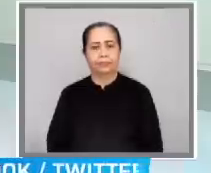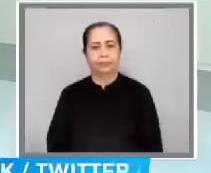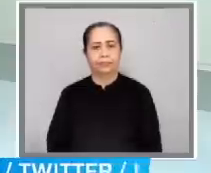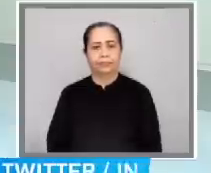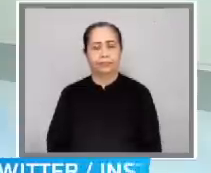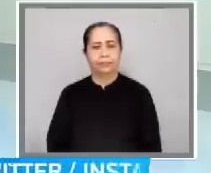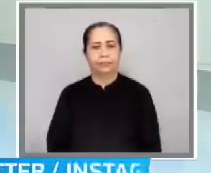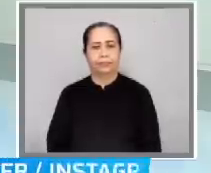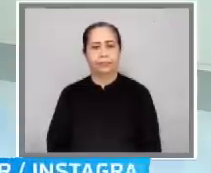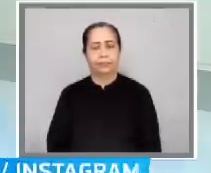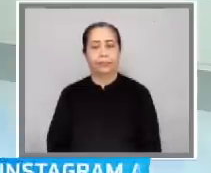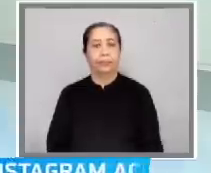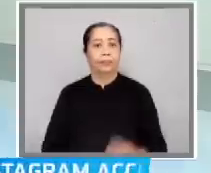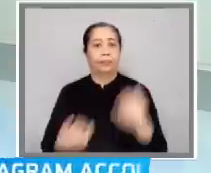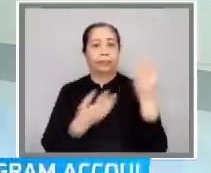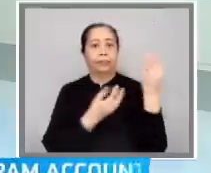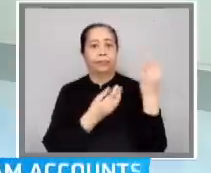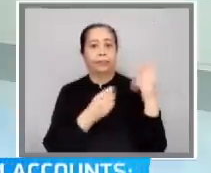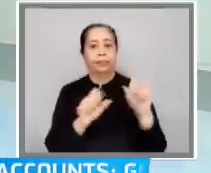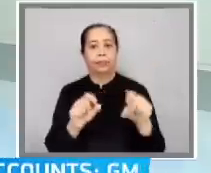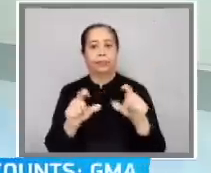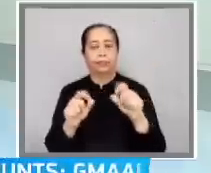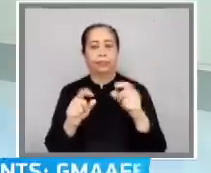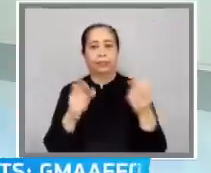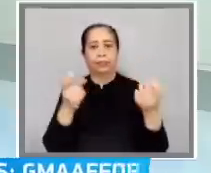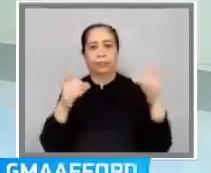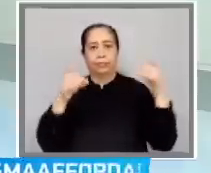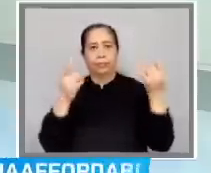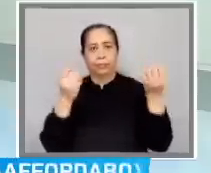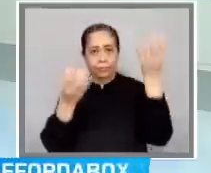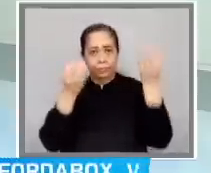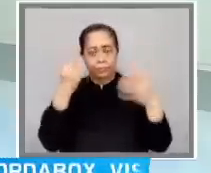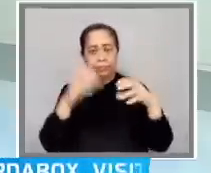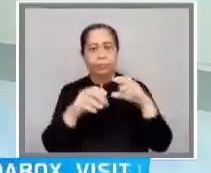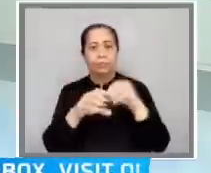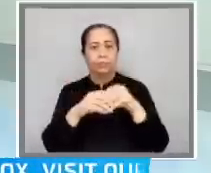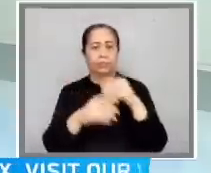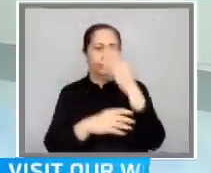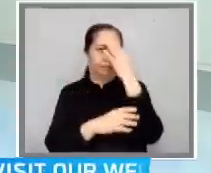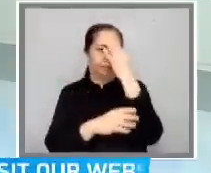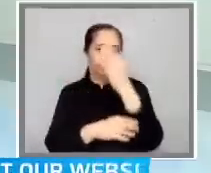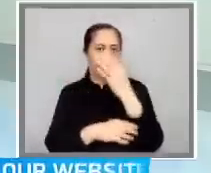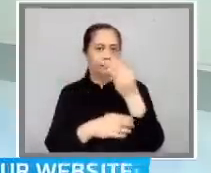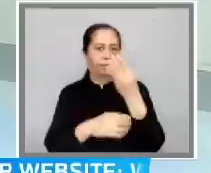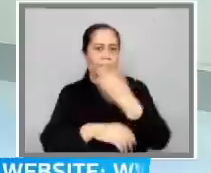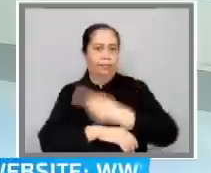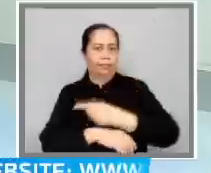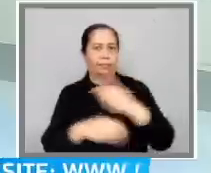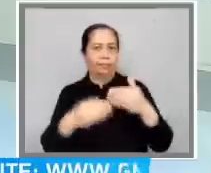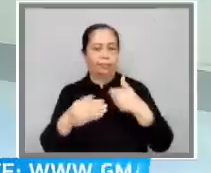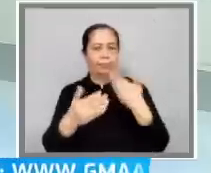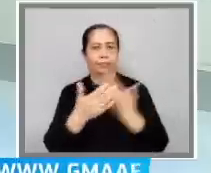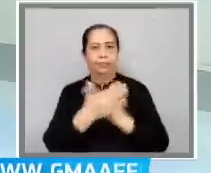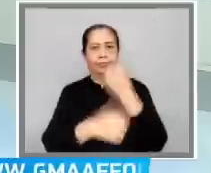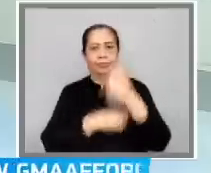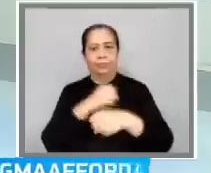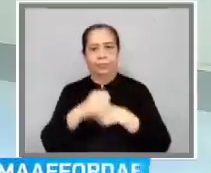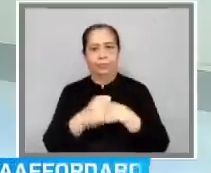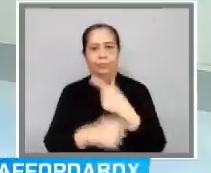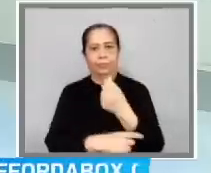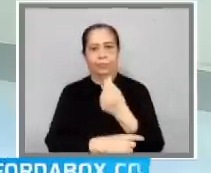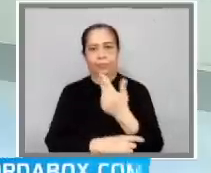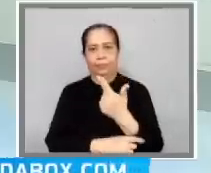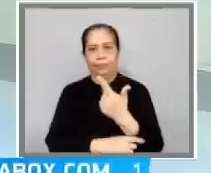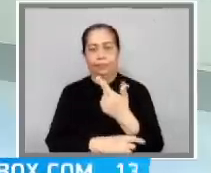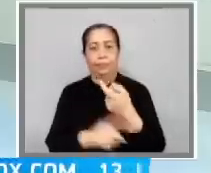Samantala, update po tayo sa bentahan ng pailaw at paputok sa Bukawi, Bulacan, ilang araw bago ang salubong 2023. At mula po